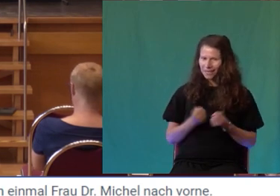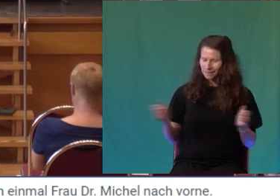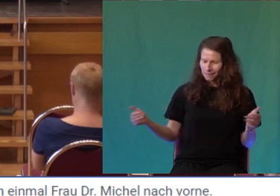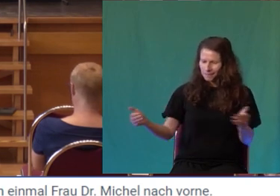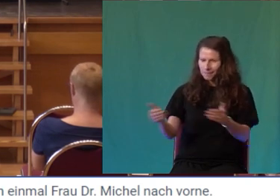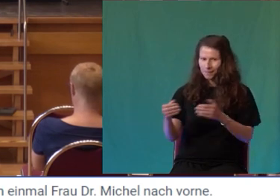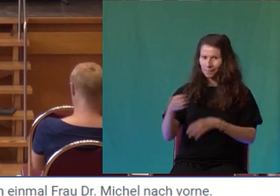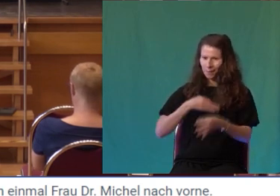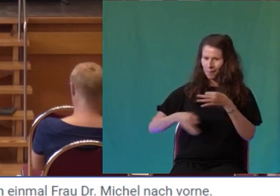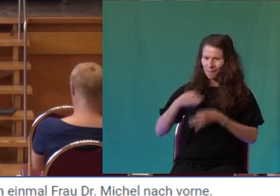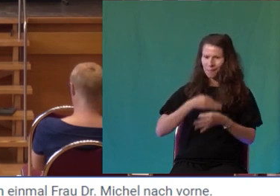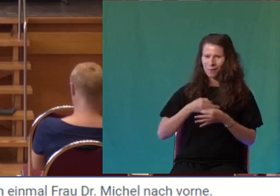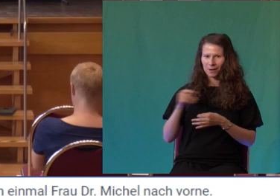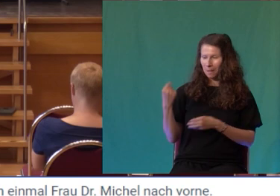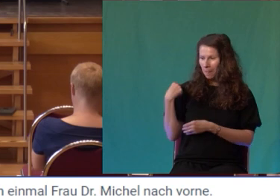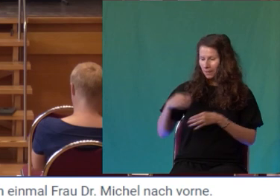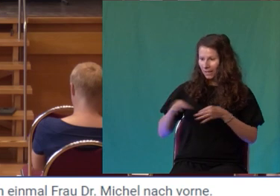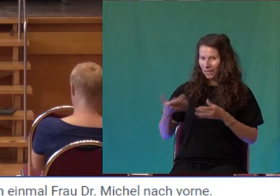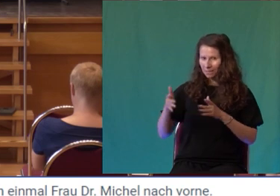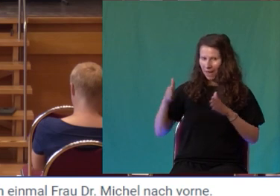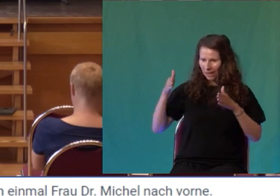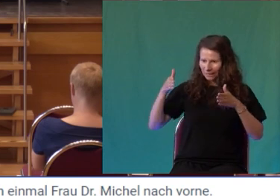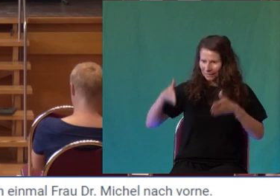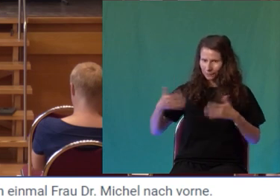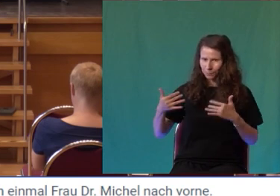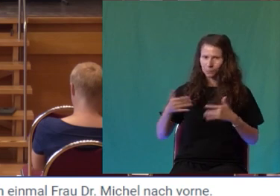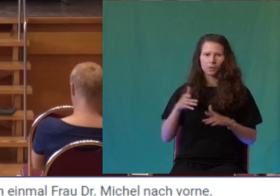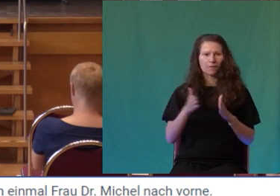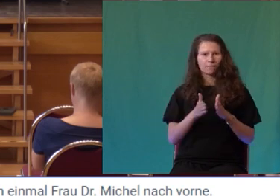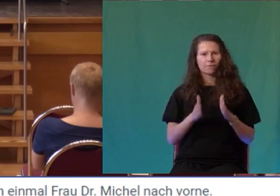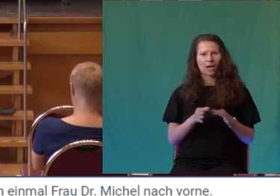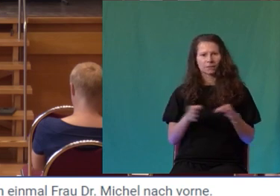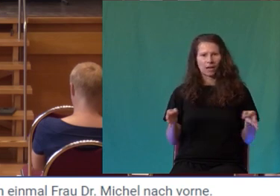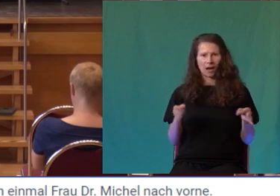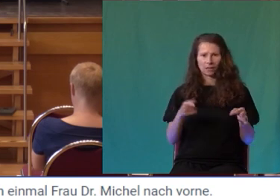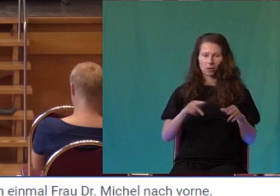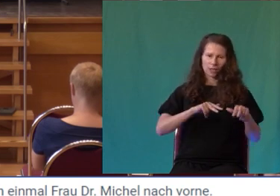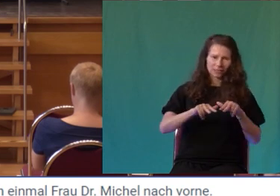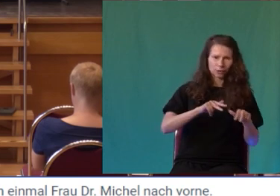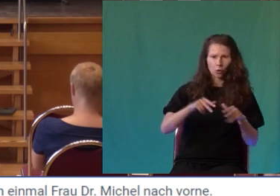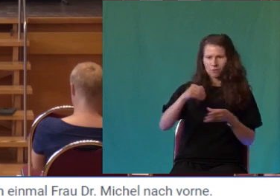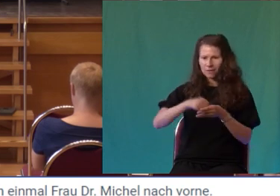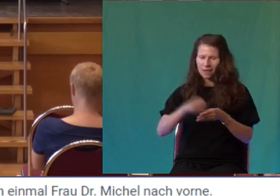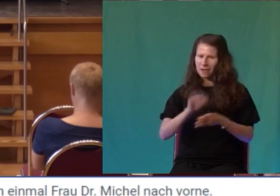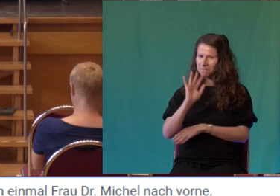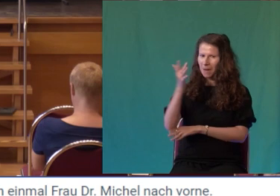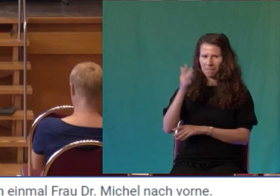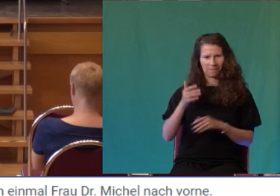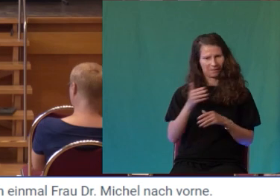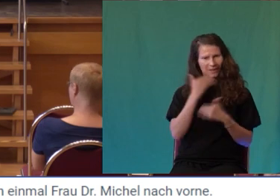den letzten Tagen immer intensiver und dazu beigetragen hat ist der Fracht auch organisatorisch inhaltlich gut gelungen ist